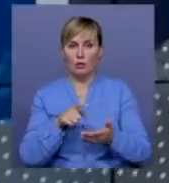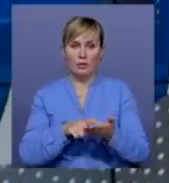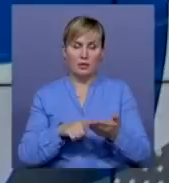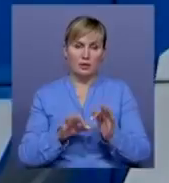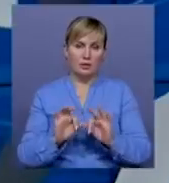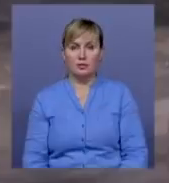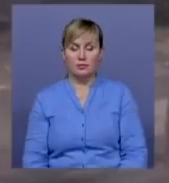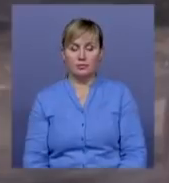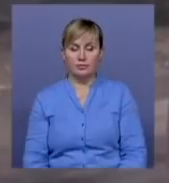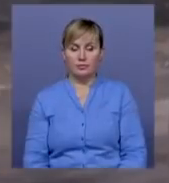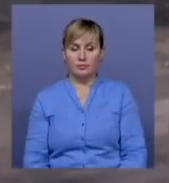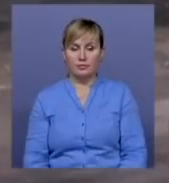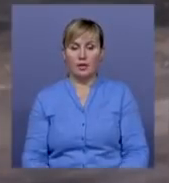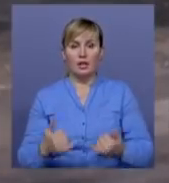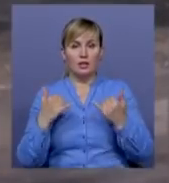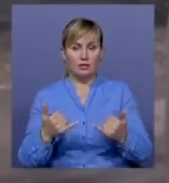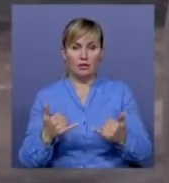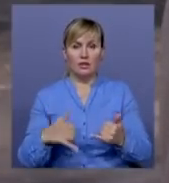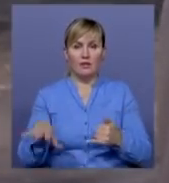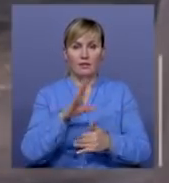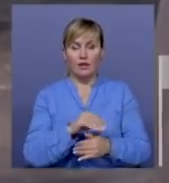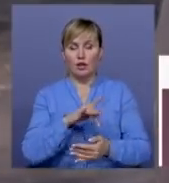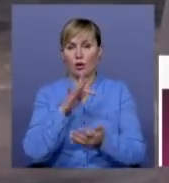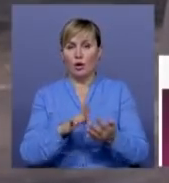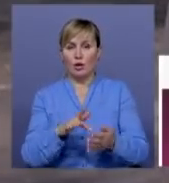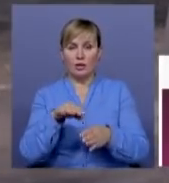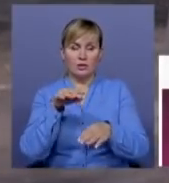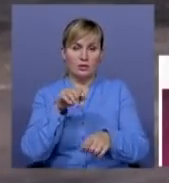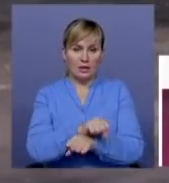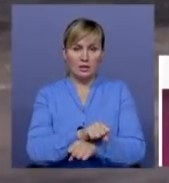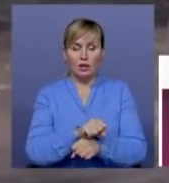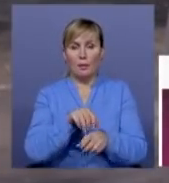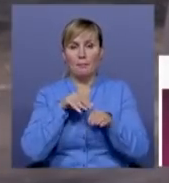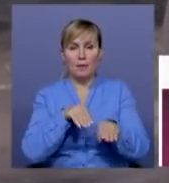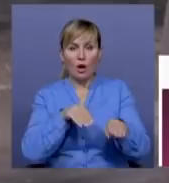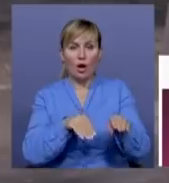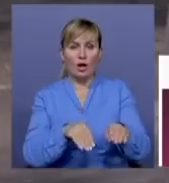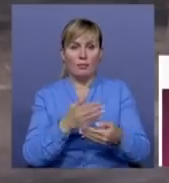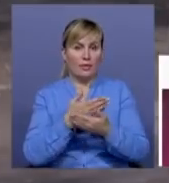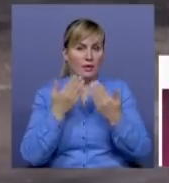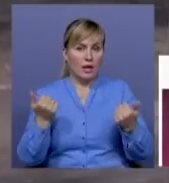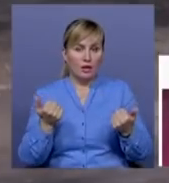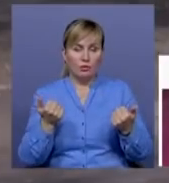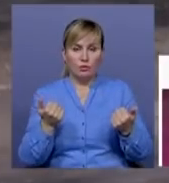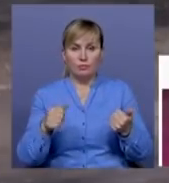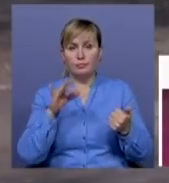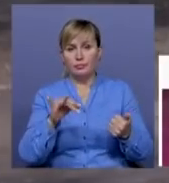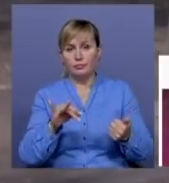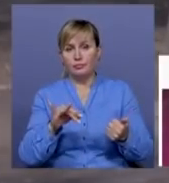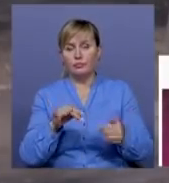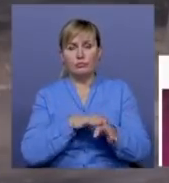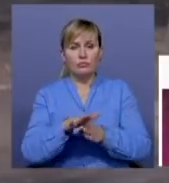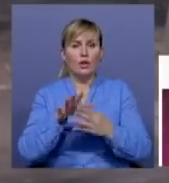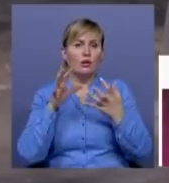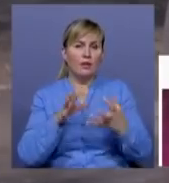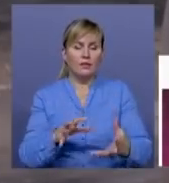впечатлениями. Сегодня будто весь город застыл. Пробки, к которым привык каждый алматинец, не наблюдаются. Обычно полные